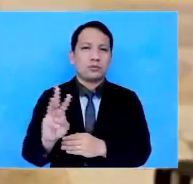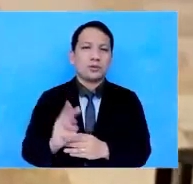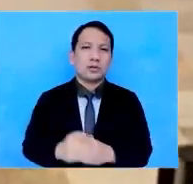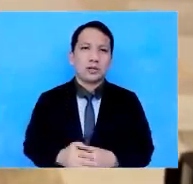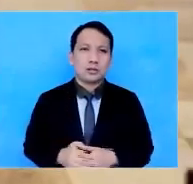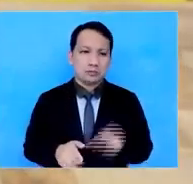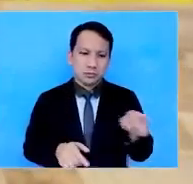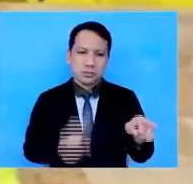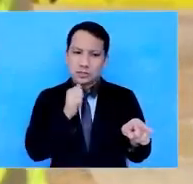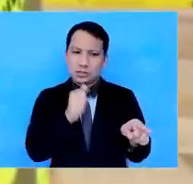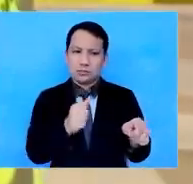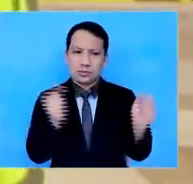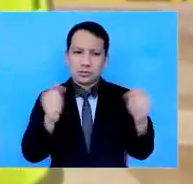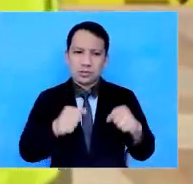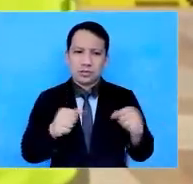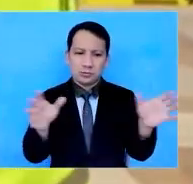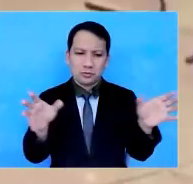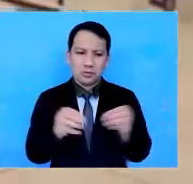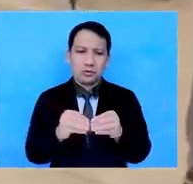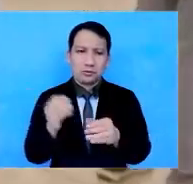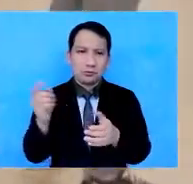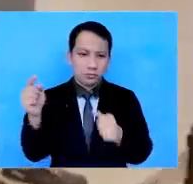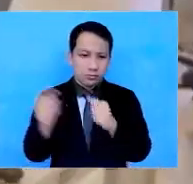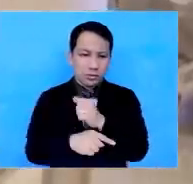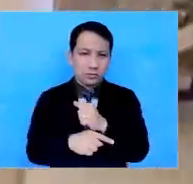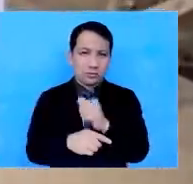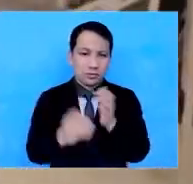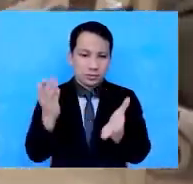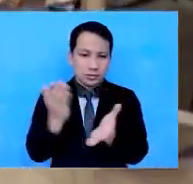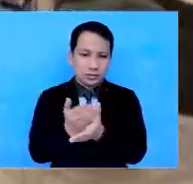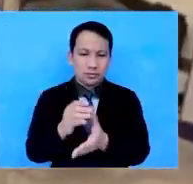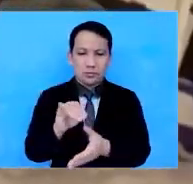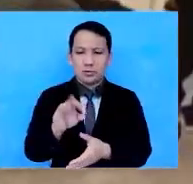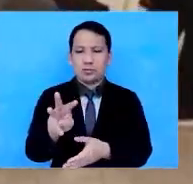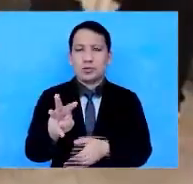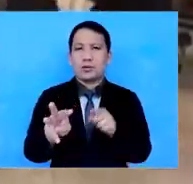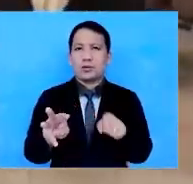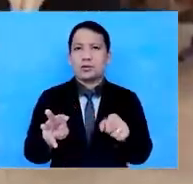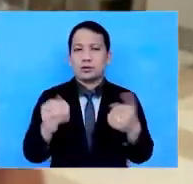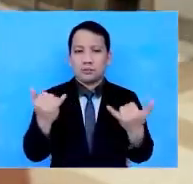sila nagpatupad ng total deployment ban dahil may mga OFW